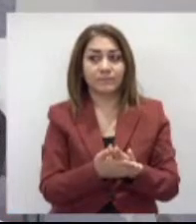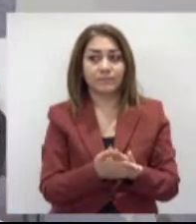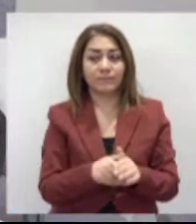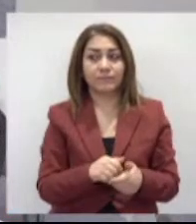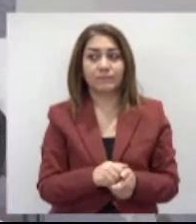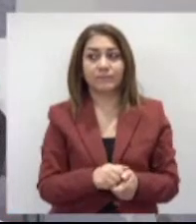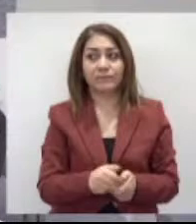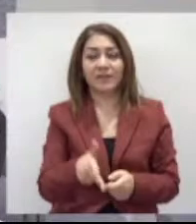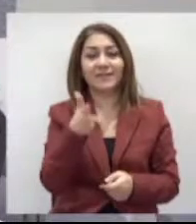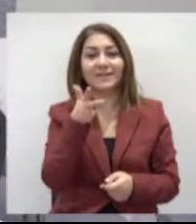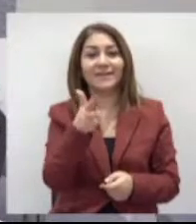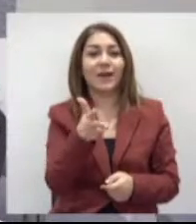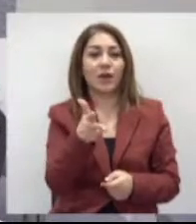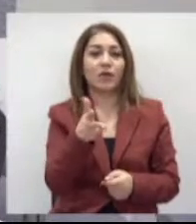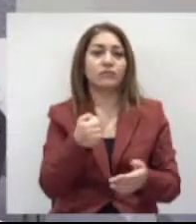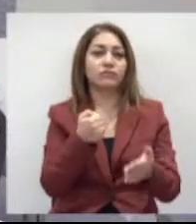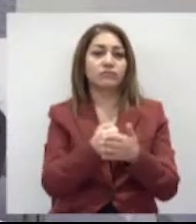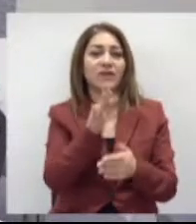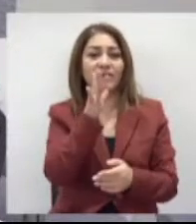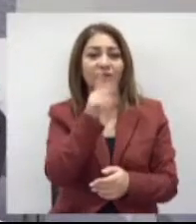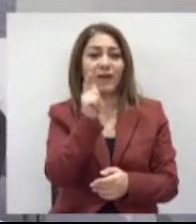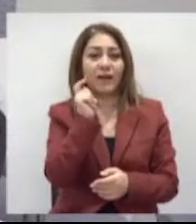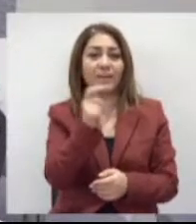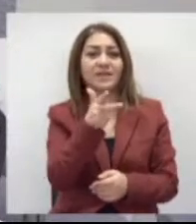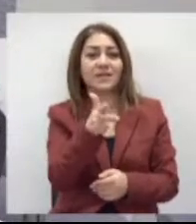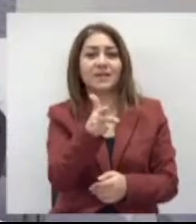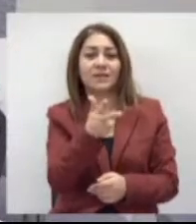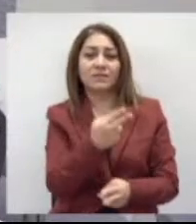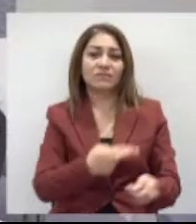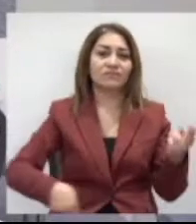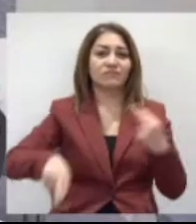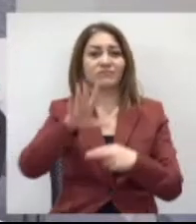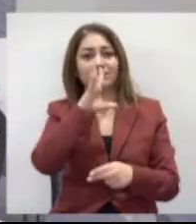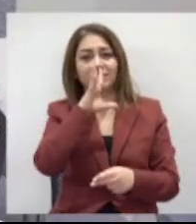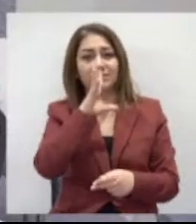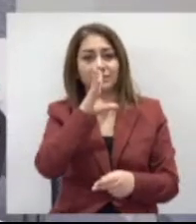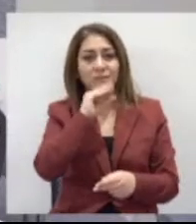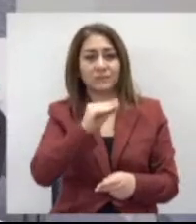անդրադարձերը 3 րոպեի շրջանակներում պահենք, որ ուղղակի բոլորը հնարավորություն լինի